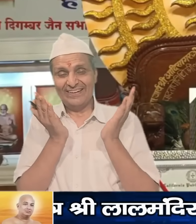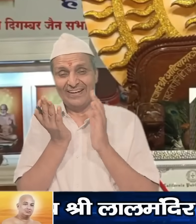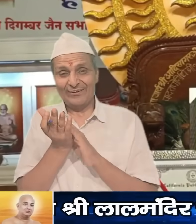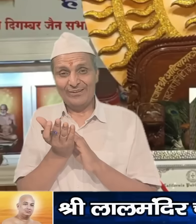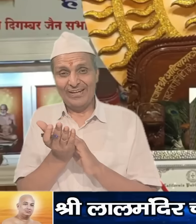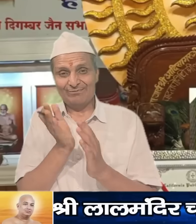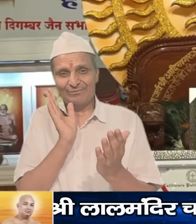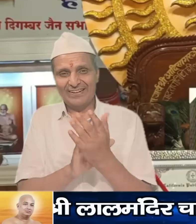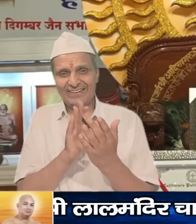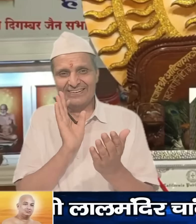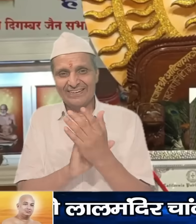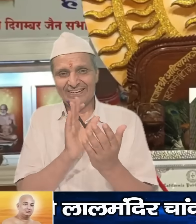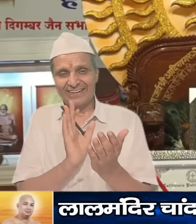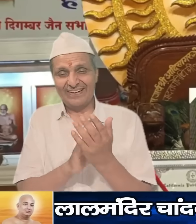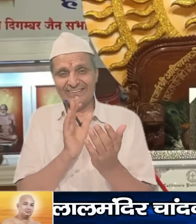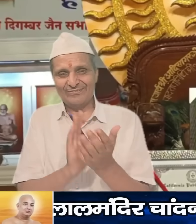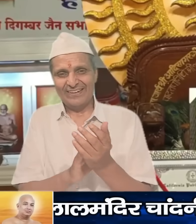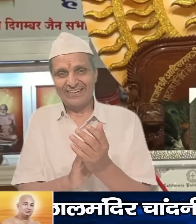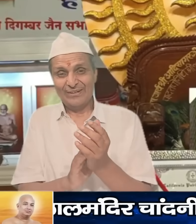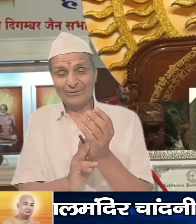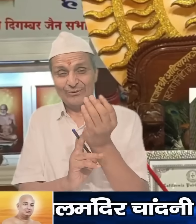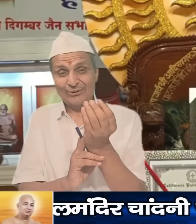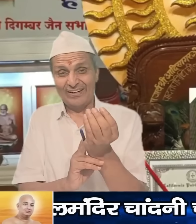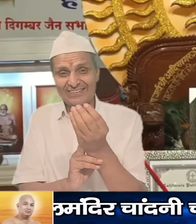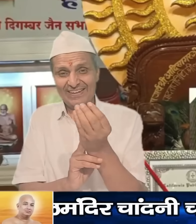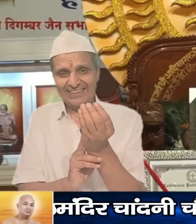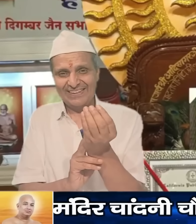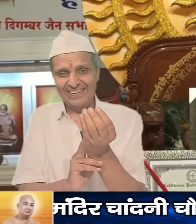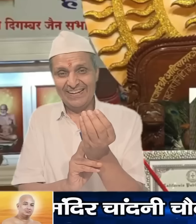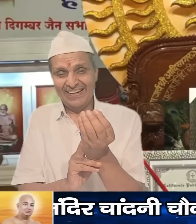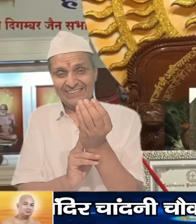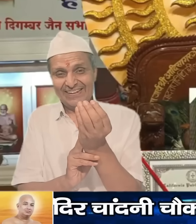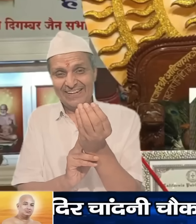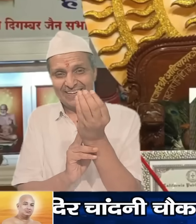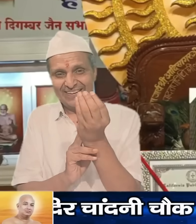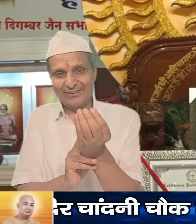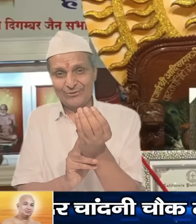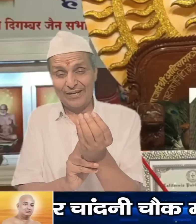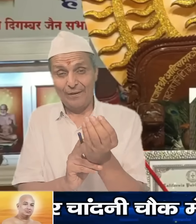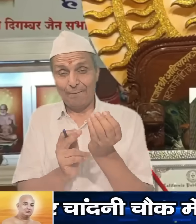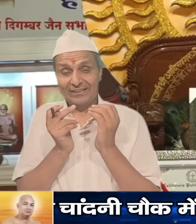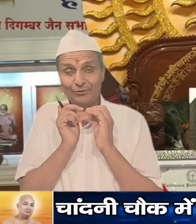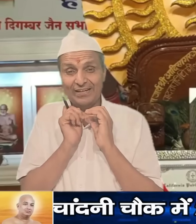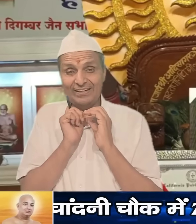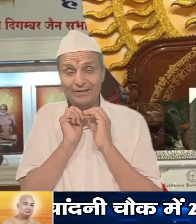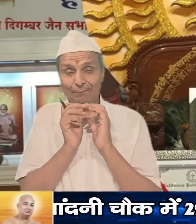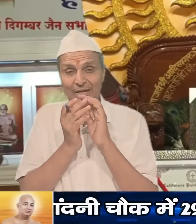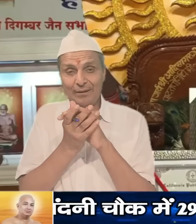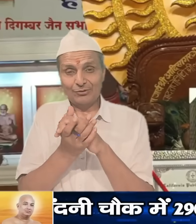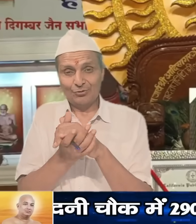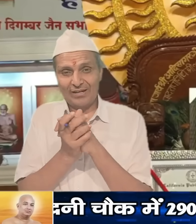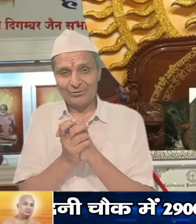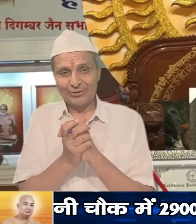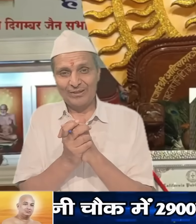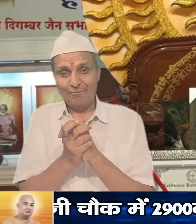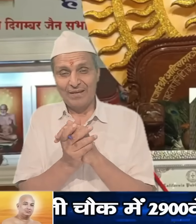दिया। हर कोई हैरतप्रभ था, गजब था। तो 48 नहीं आचार्य से 48 सुनते प्रश्न खुद कह रहे थे भाई मैं